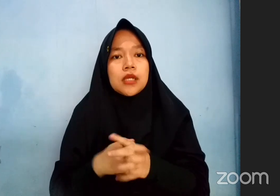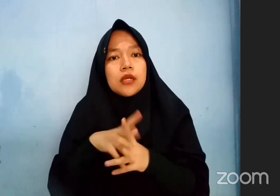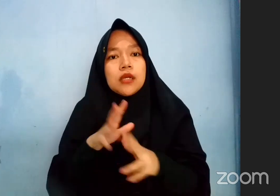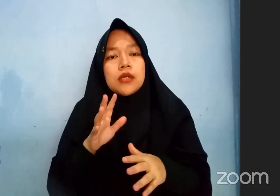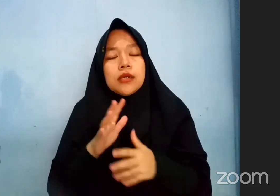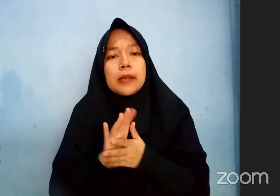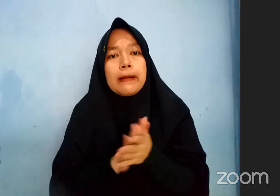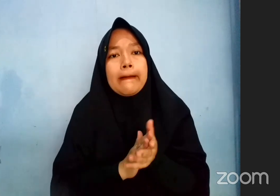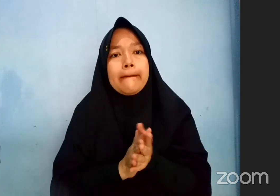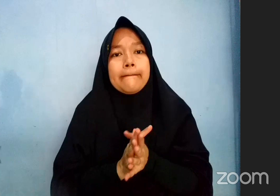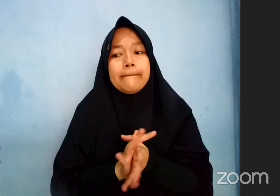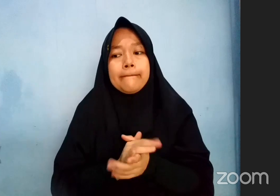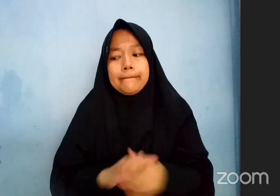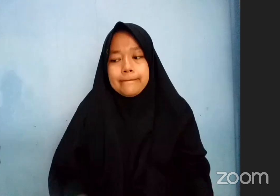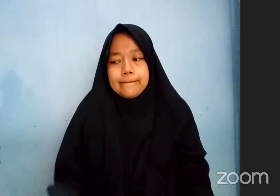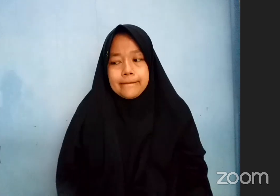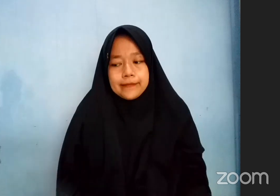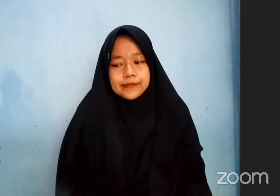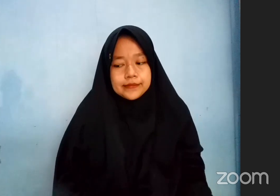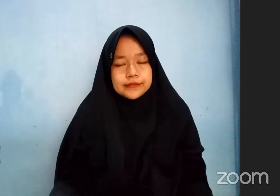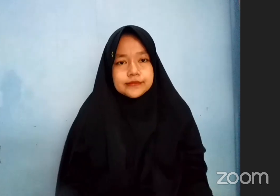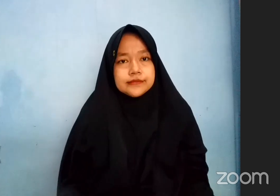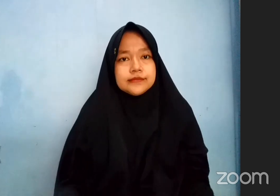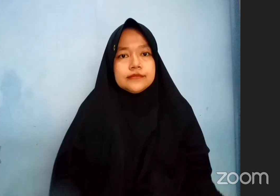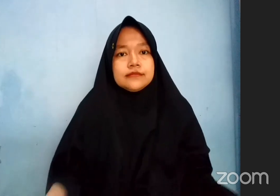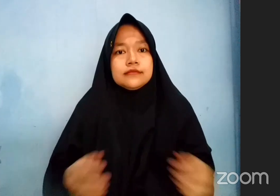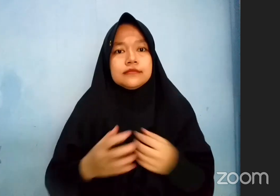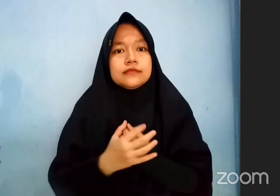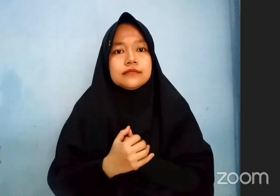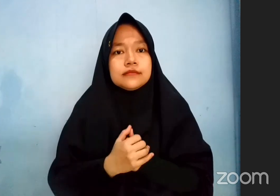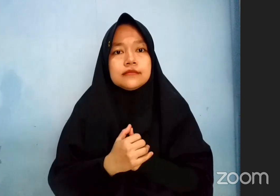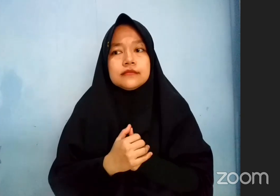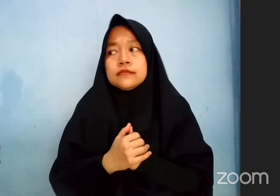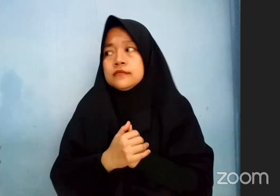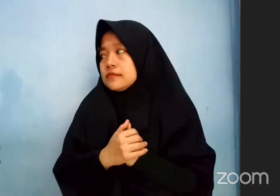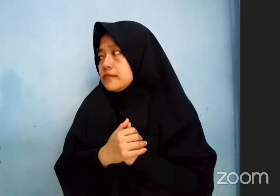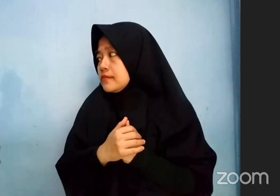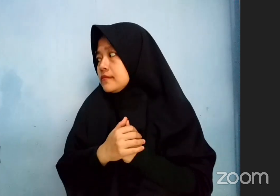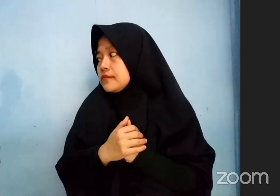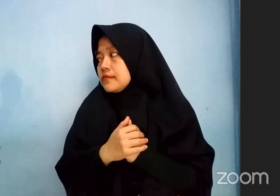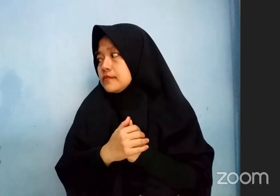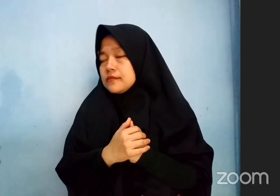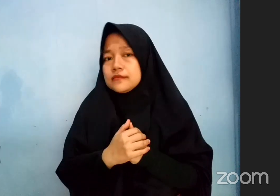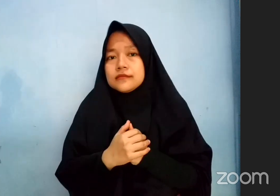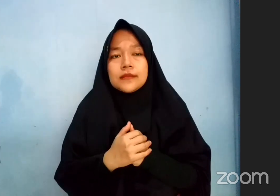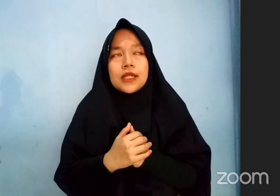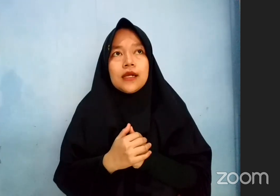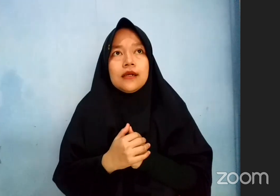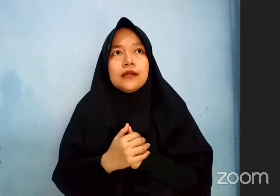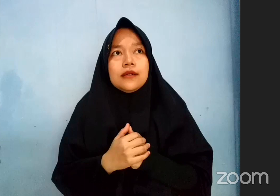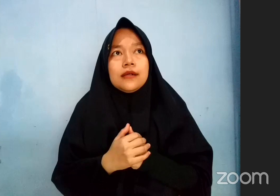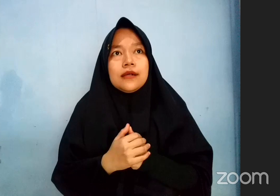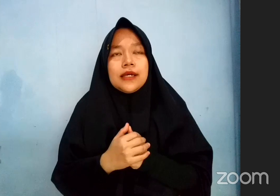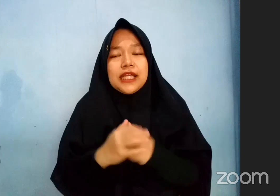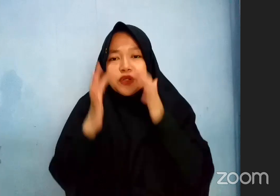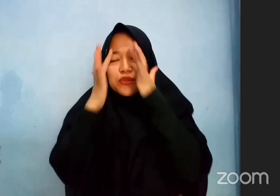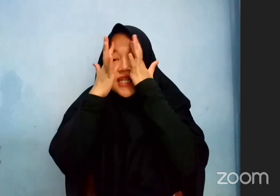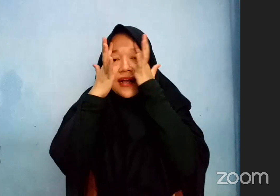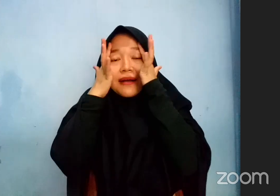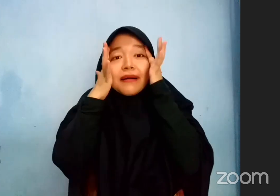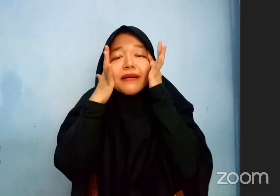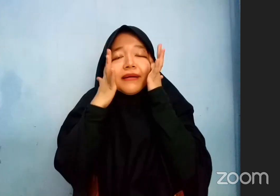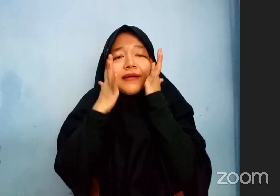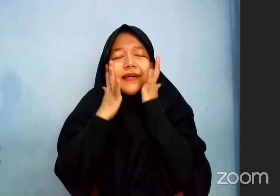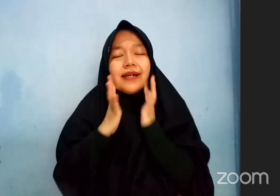untuk meyakinkan bahwa pelayanan pendidikan bisa dilakukan terus-menerus